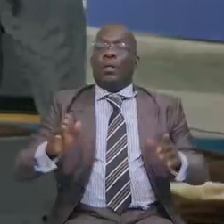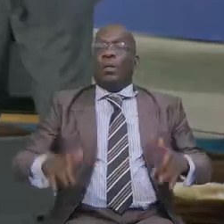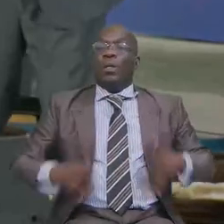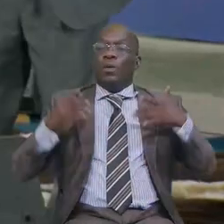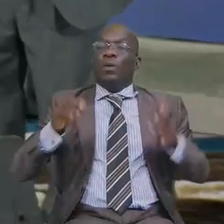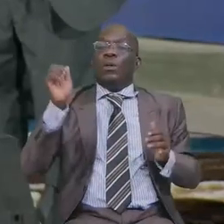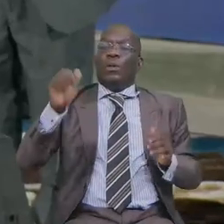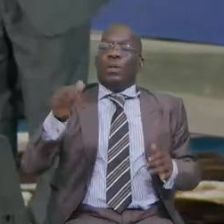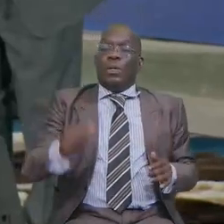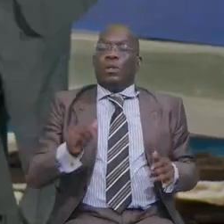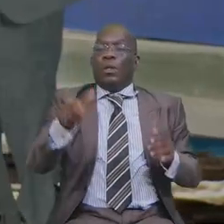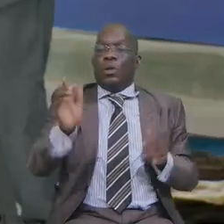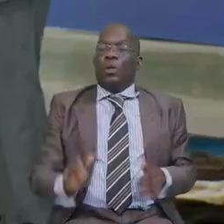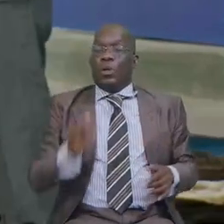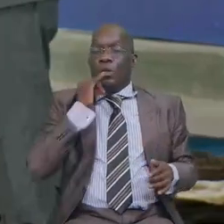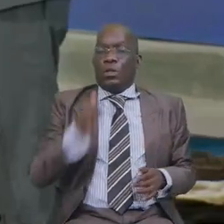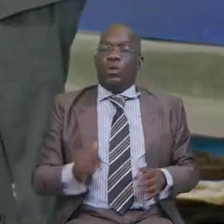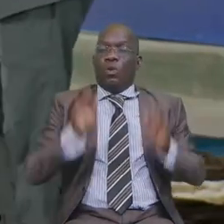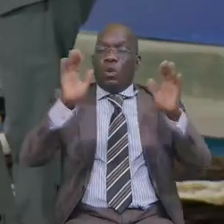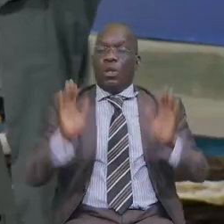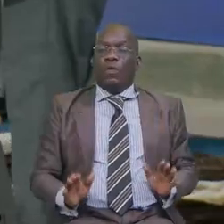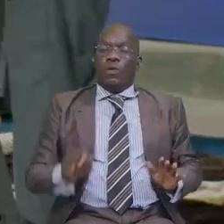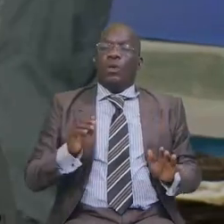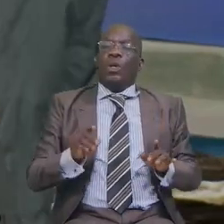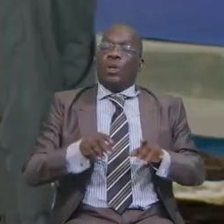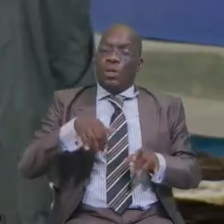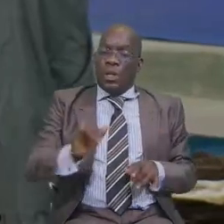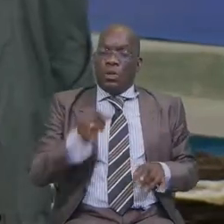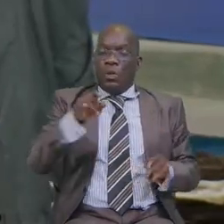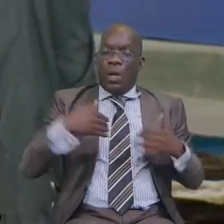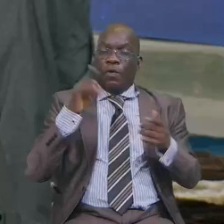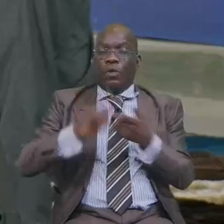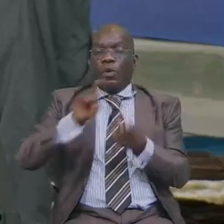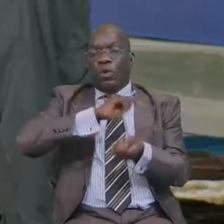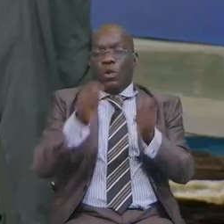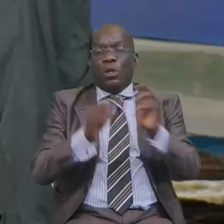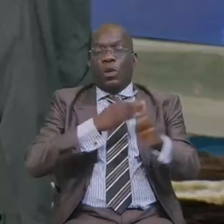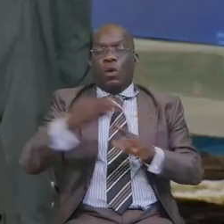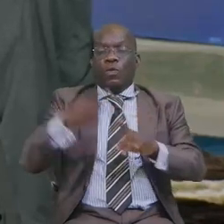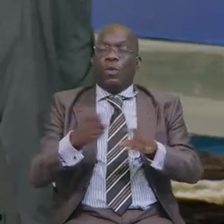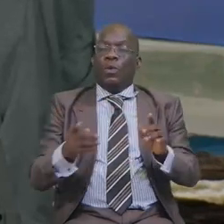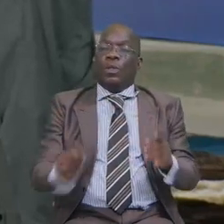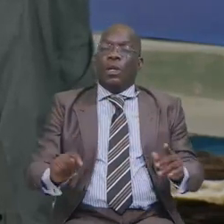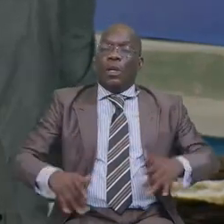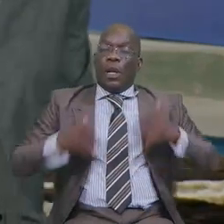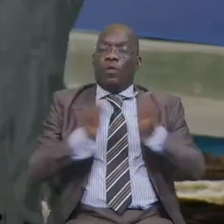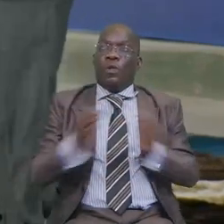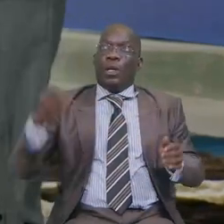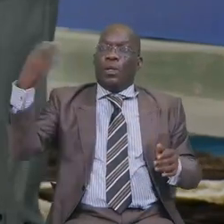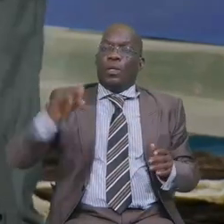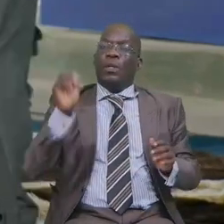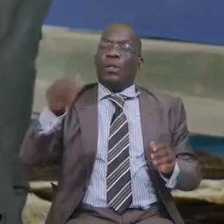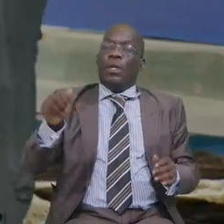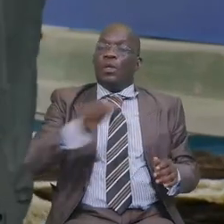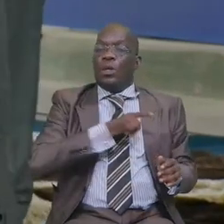détourner de votre vie sans grâce. C'est vrai, Dieu est le pourvoyeur, mais vous devez vous détourner de la honte de